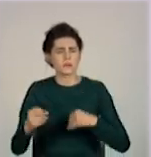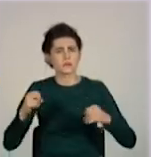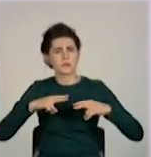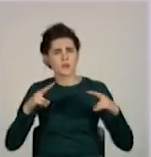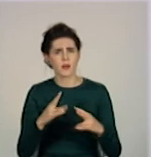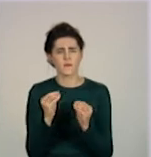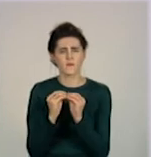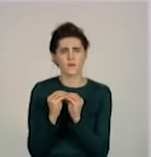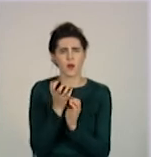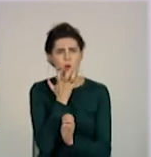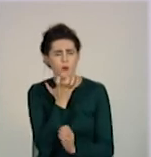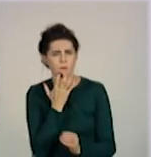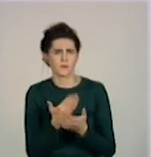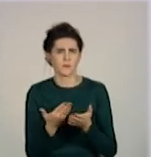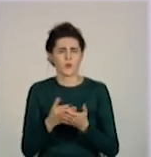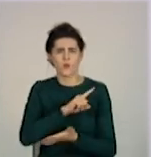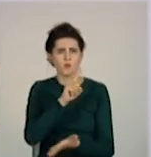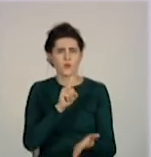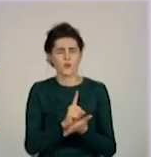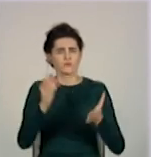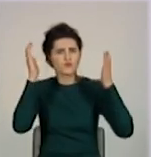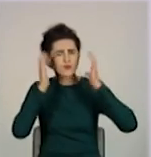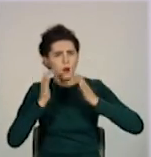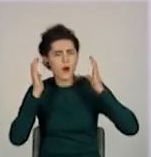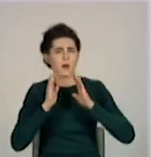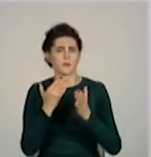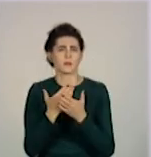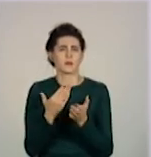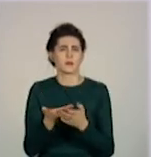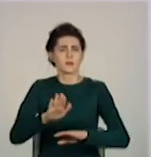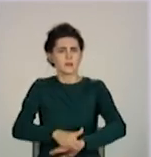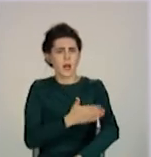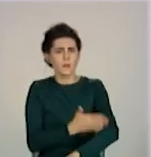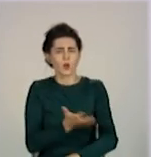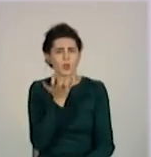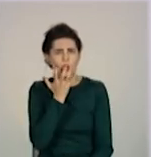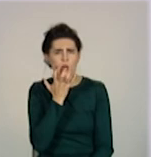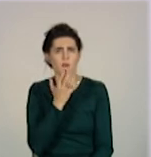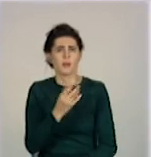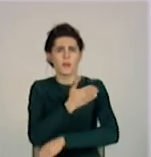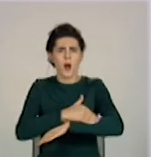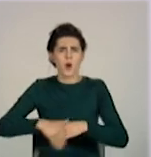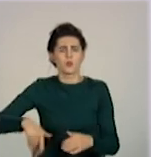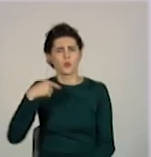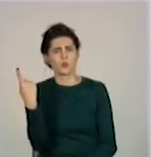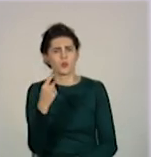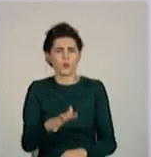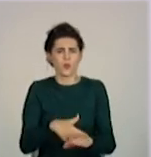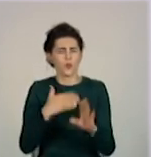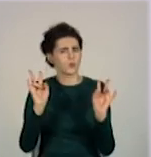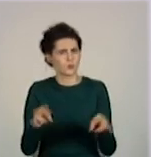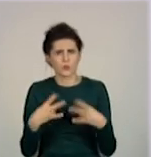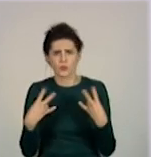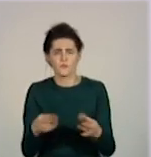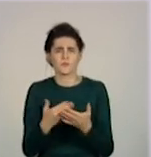по погоді, носити обов'язково головний убор, там, теплі сапоги одягати, не затримуватися на вулиці. Чоловік, ну, якщо він